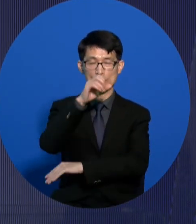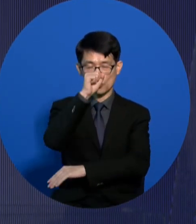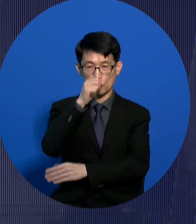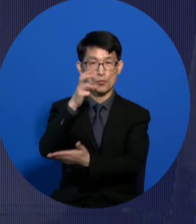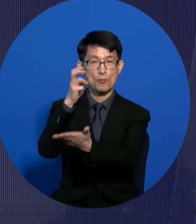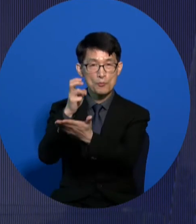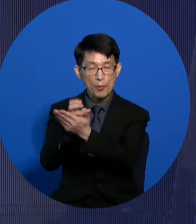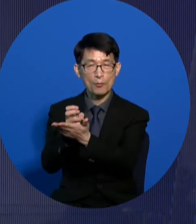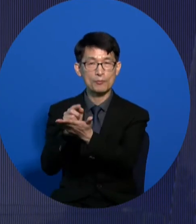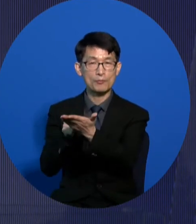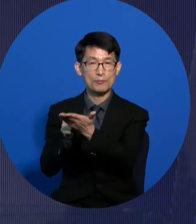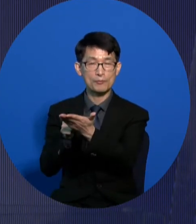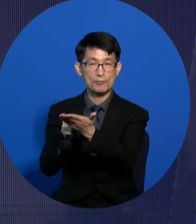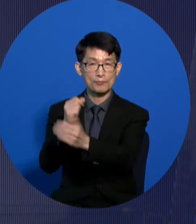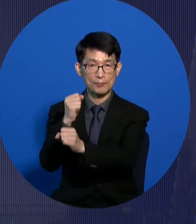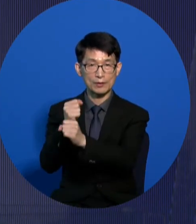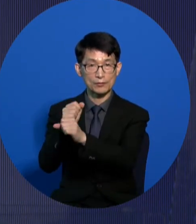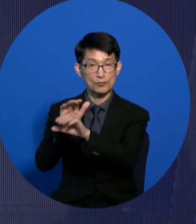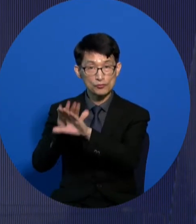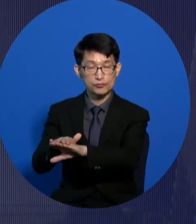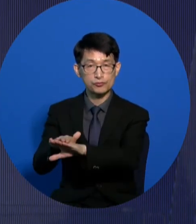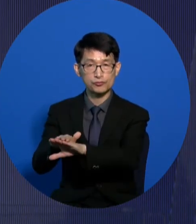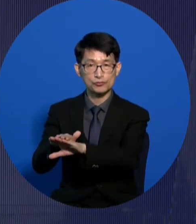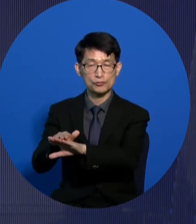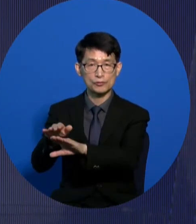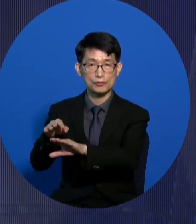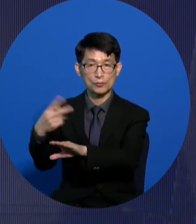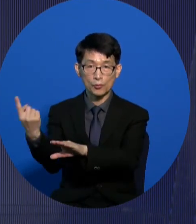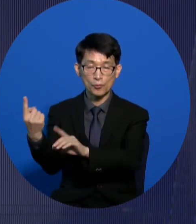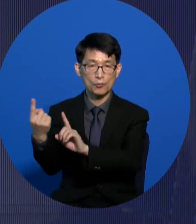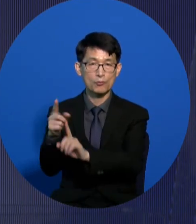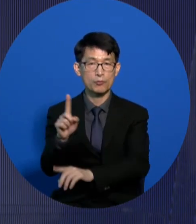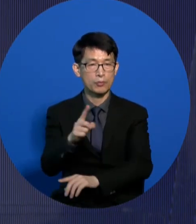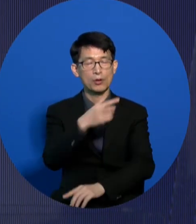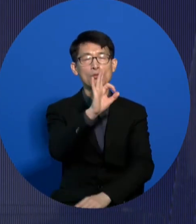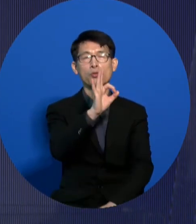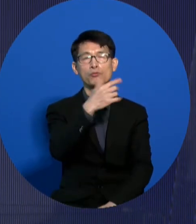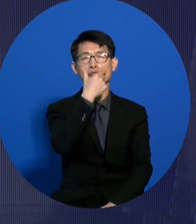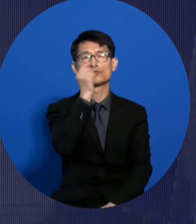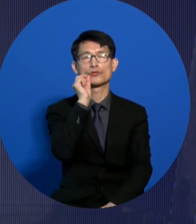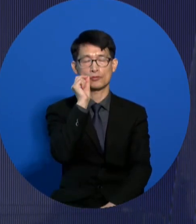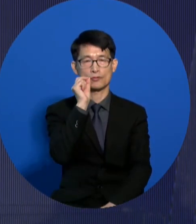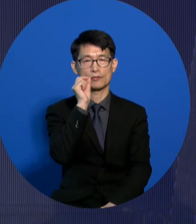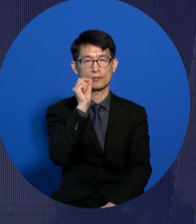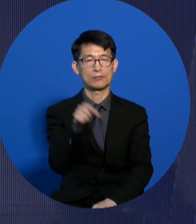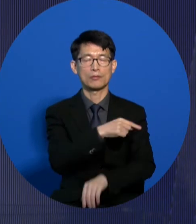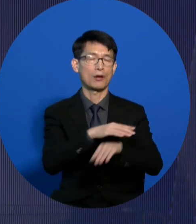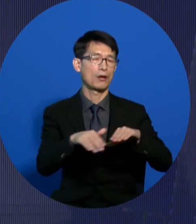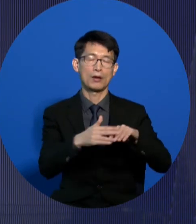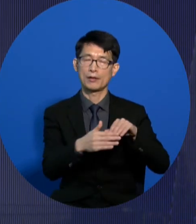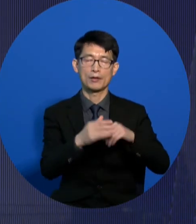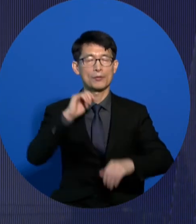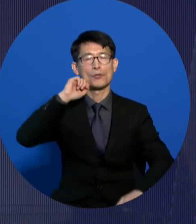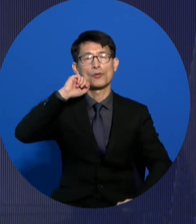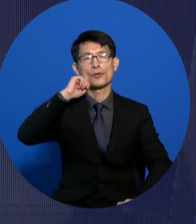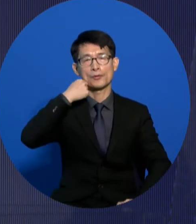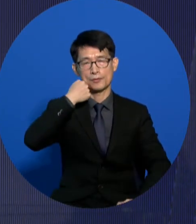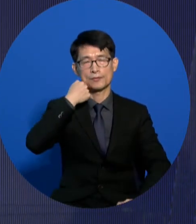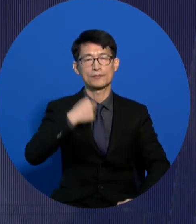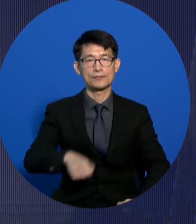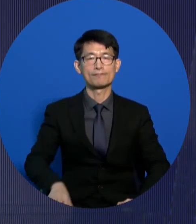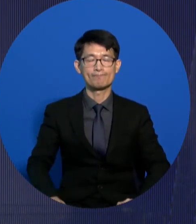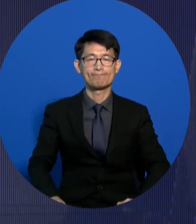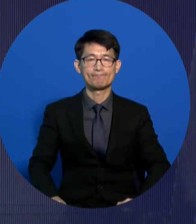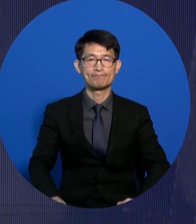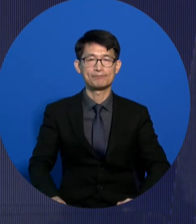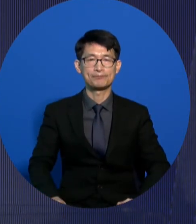않으면은 어느 것 하나 제대로 굴러가지 않는다는 것을 뼈저리게 느끼고 있습니다. 그래서 말